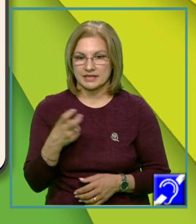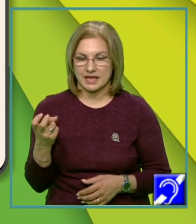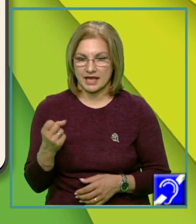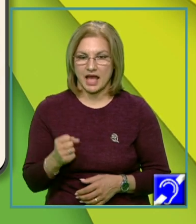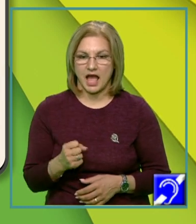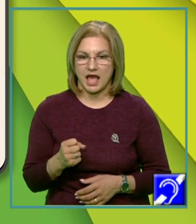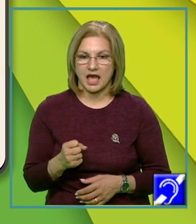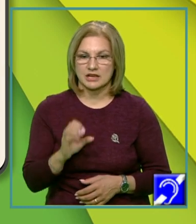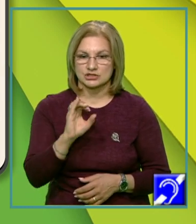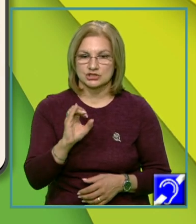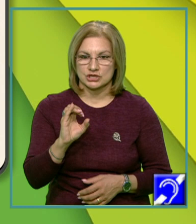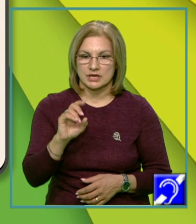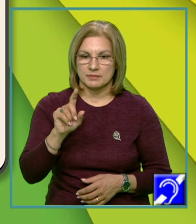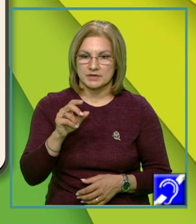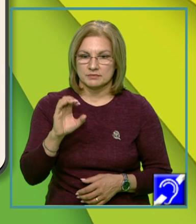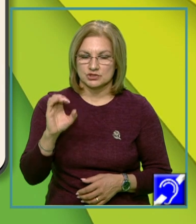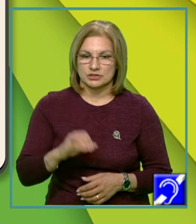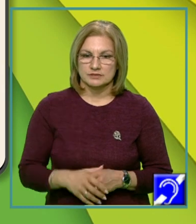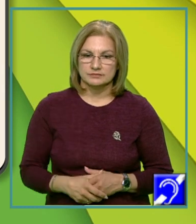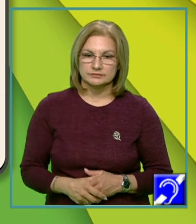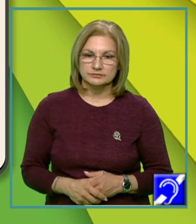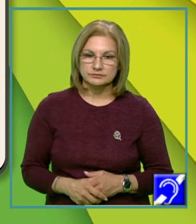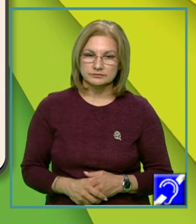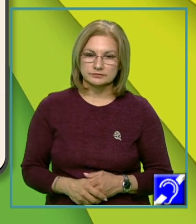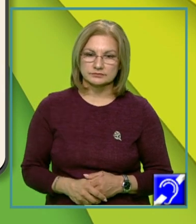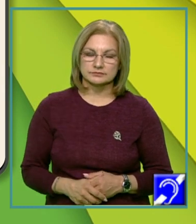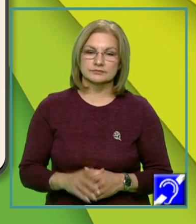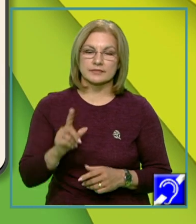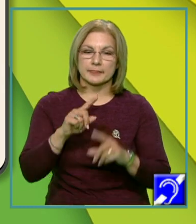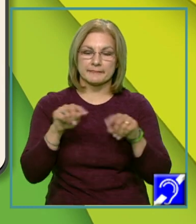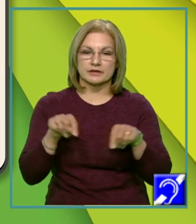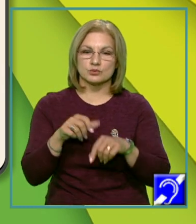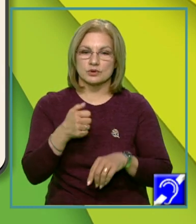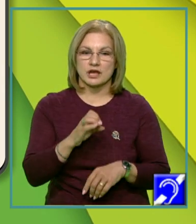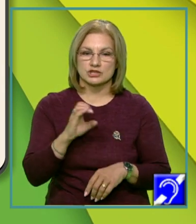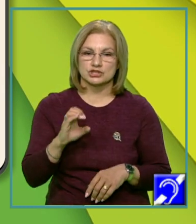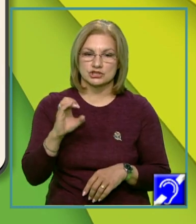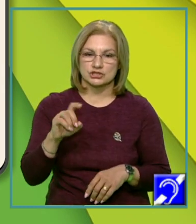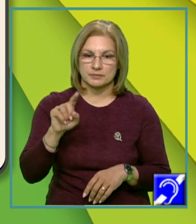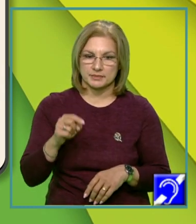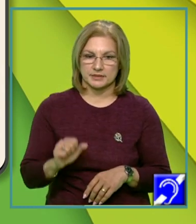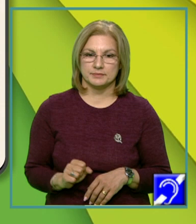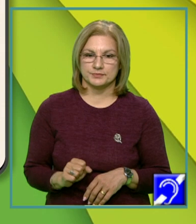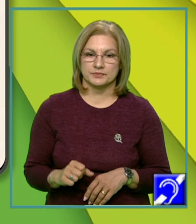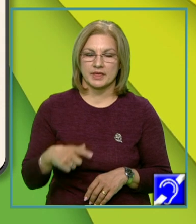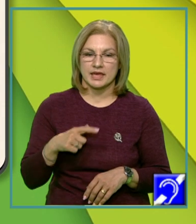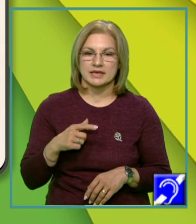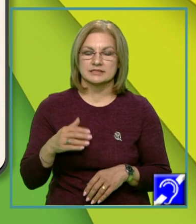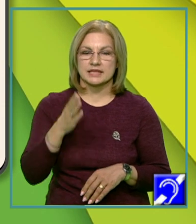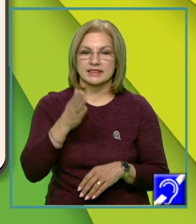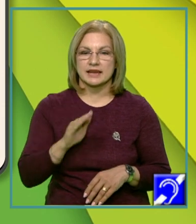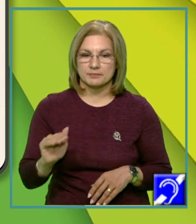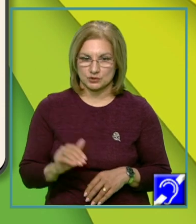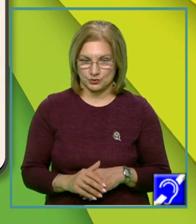cu c prim c c triunghiul AC c prim este dreptunghic triunghiul